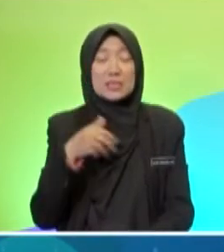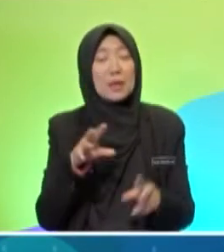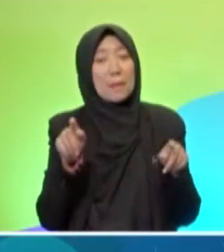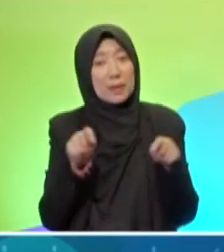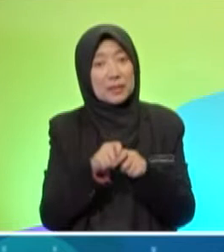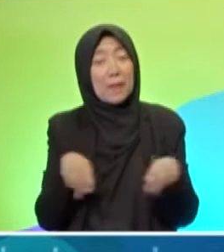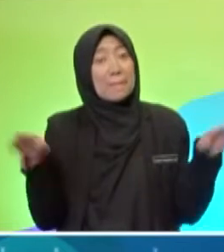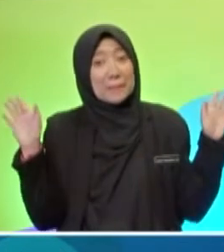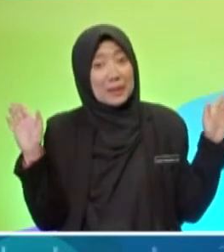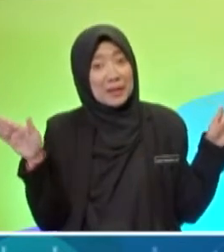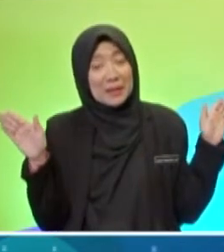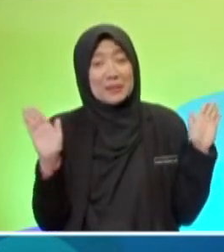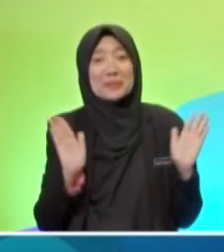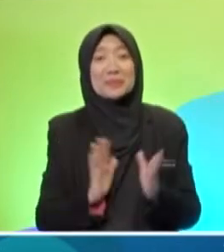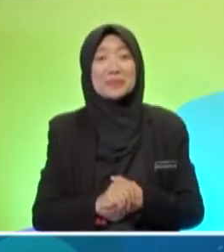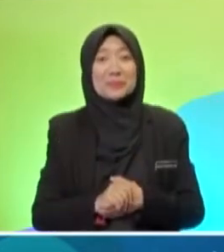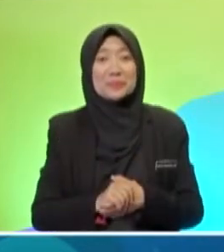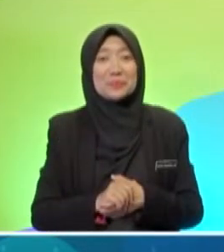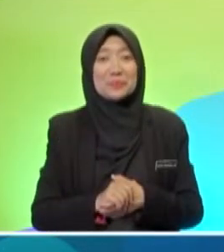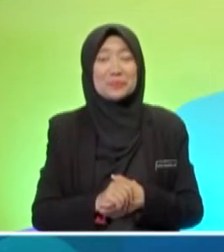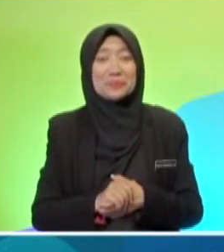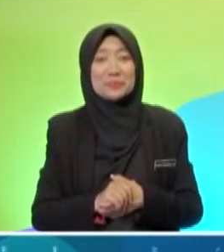itu melulu cuy